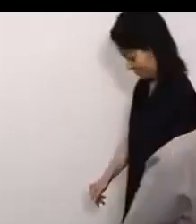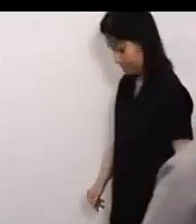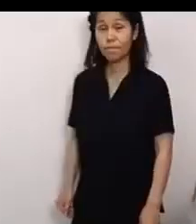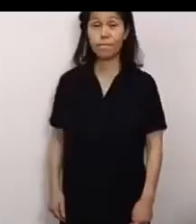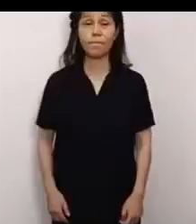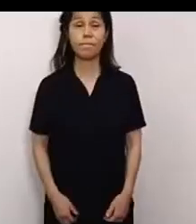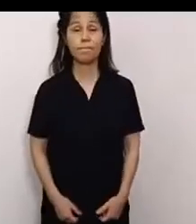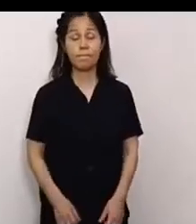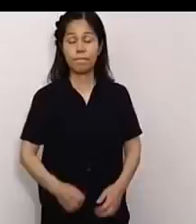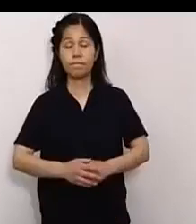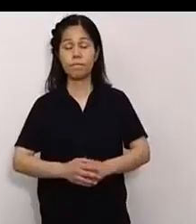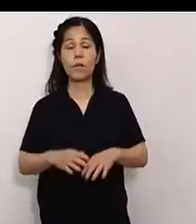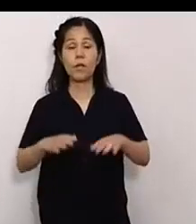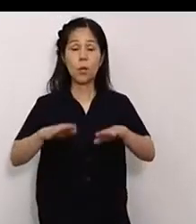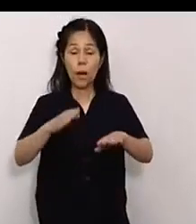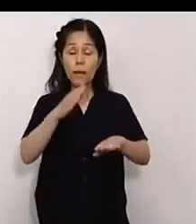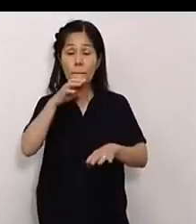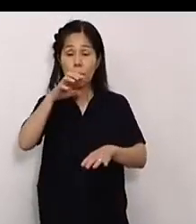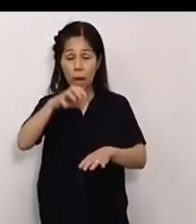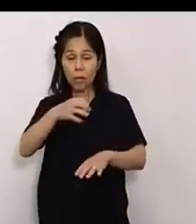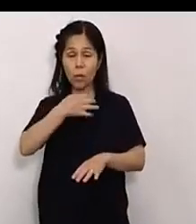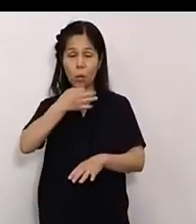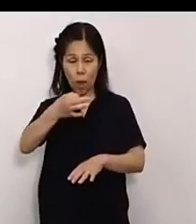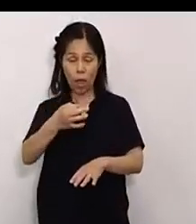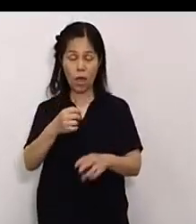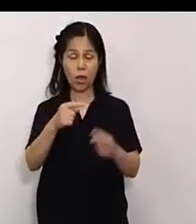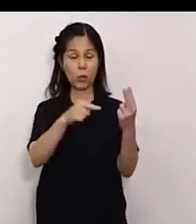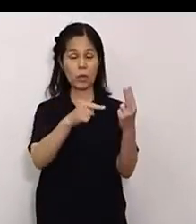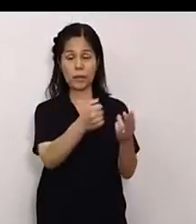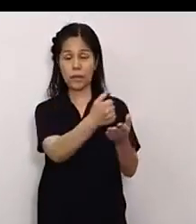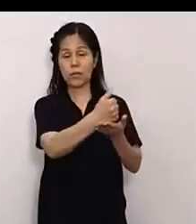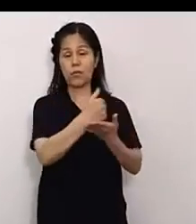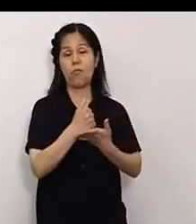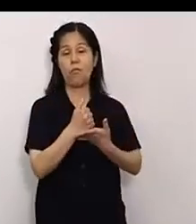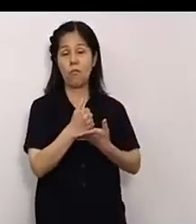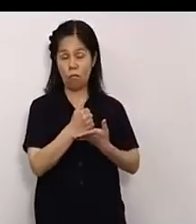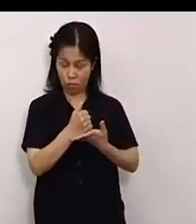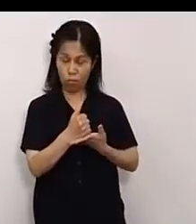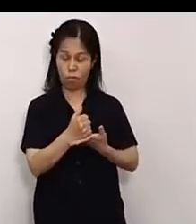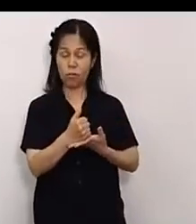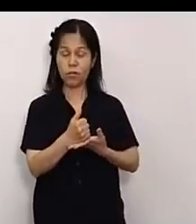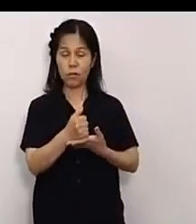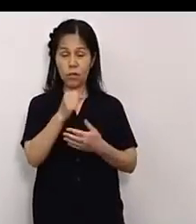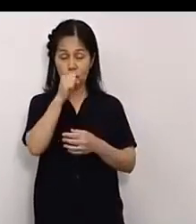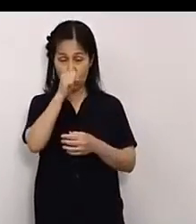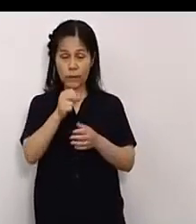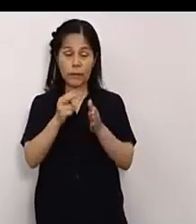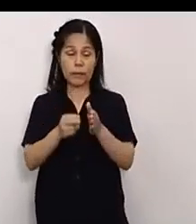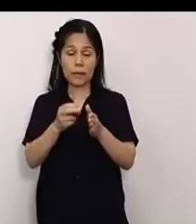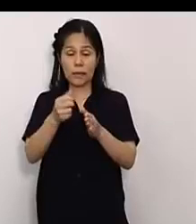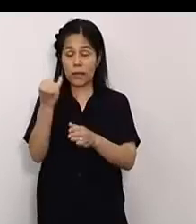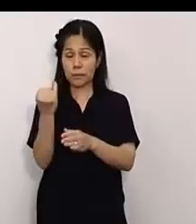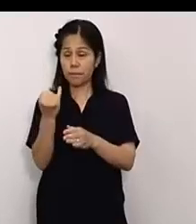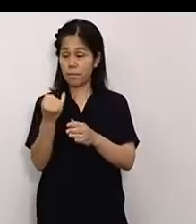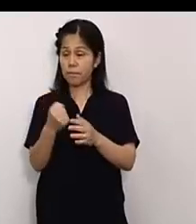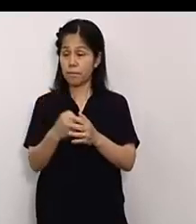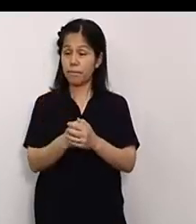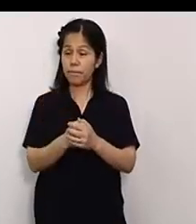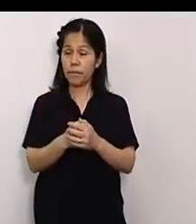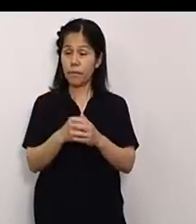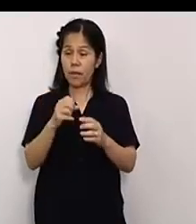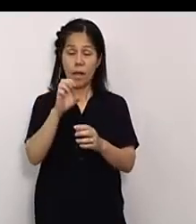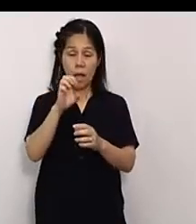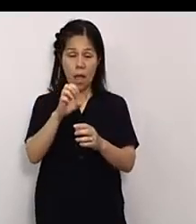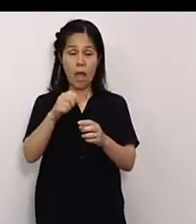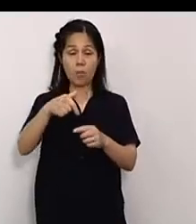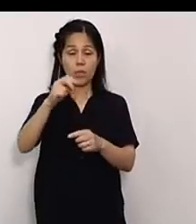ね、まあ、現場からの声をお二方に伺うんですが、吉崎正夫さん、一般社団法人 A プラス代表理